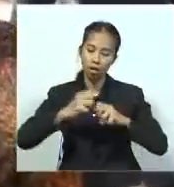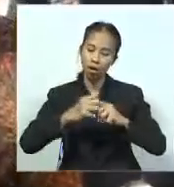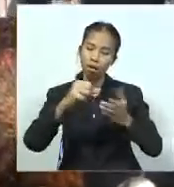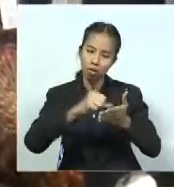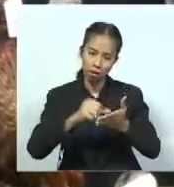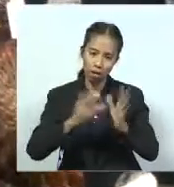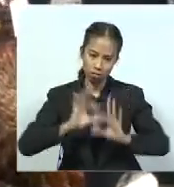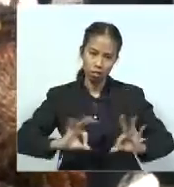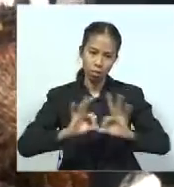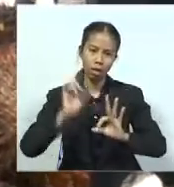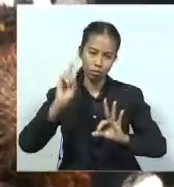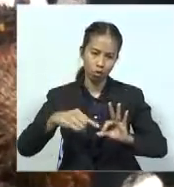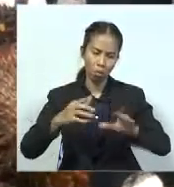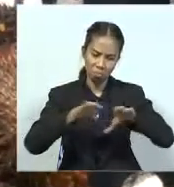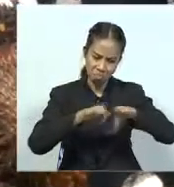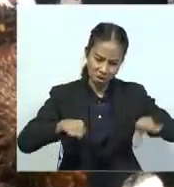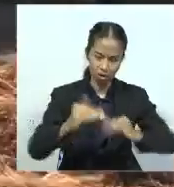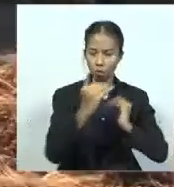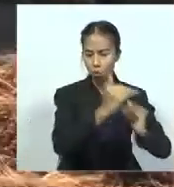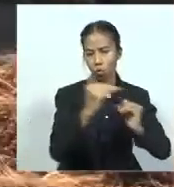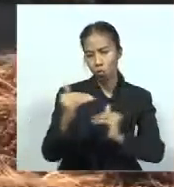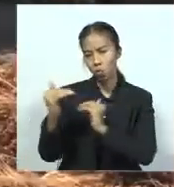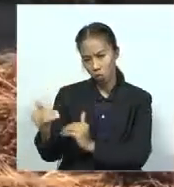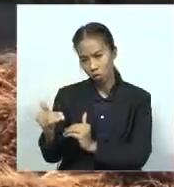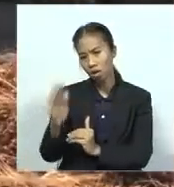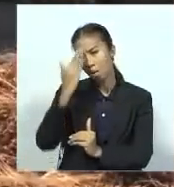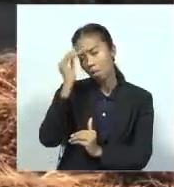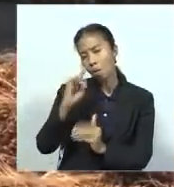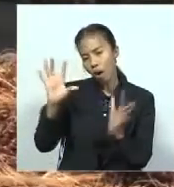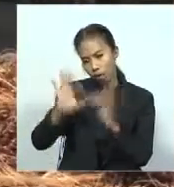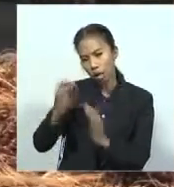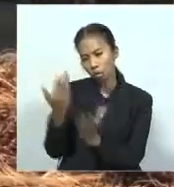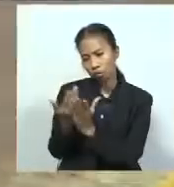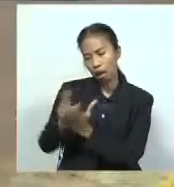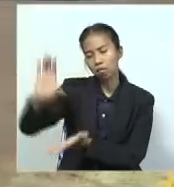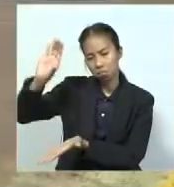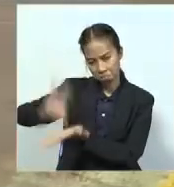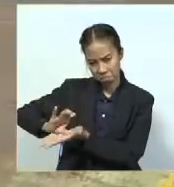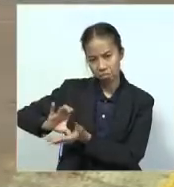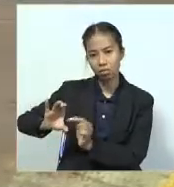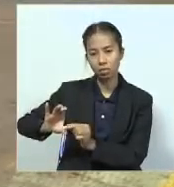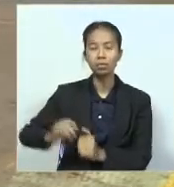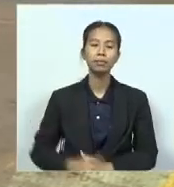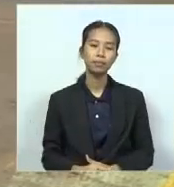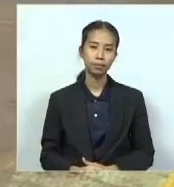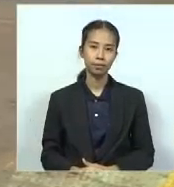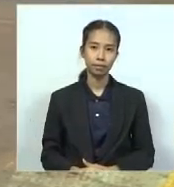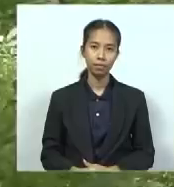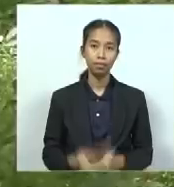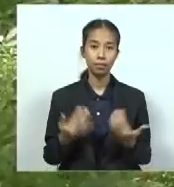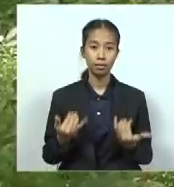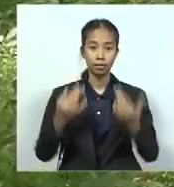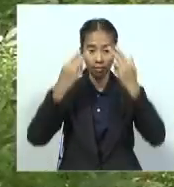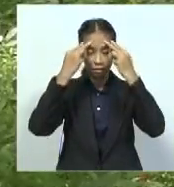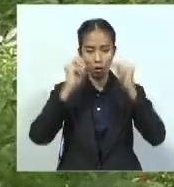ไขปัญหาต้องมีการกำหนดมาตรการที่ชัดเจนซึ่งต้องคำนึงถึงการใช้จ่ายงบประมาณของรัฐบาลด้วยครับ ค่ะท่านนายกรัฐม